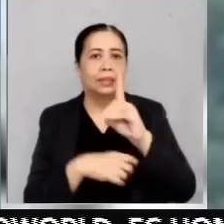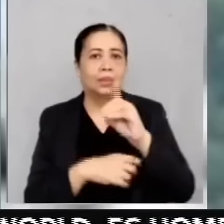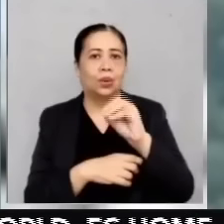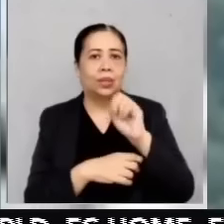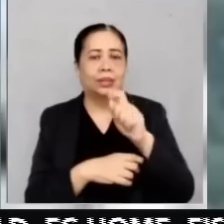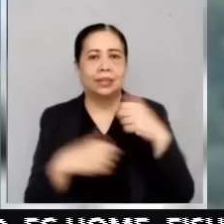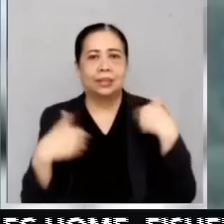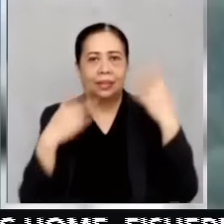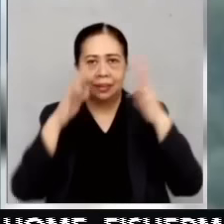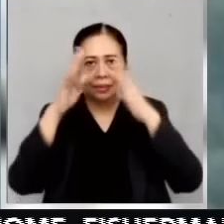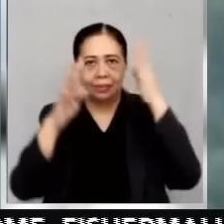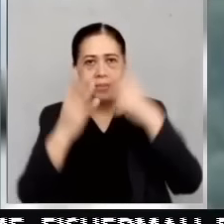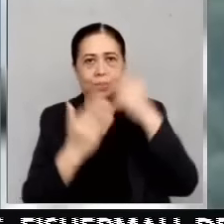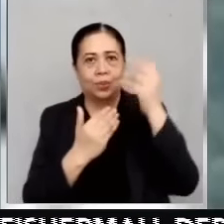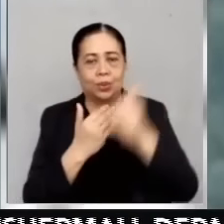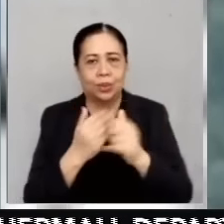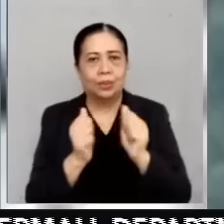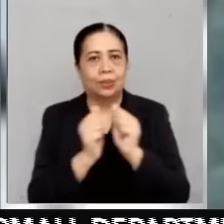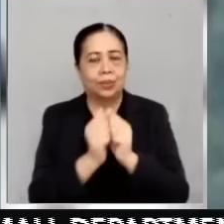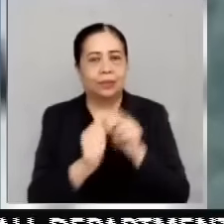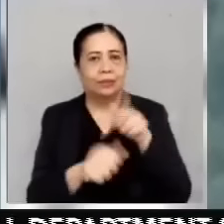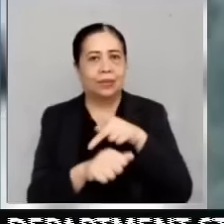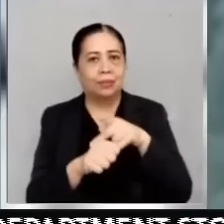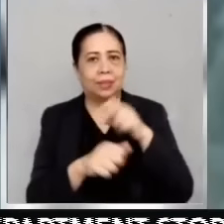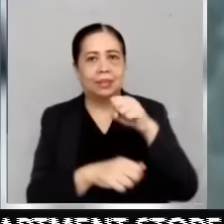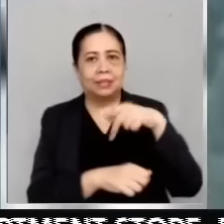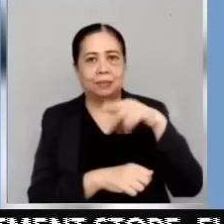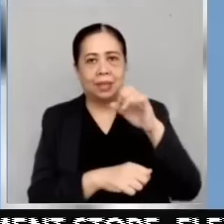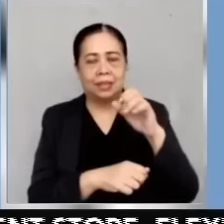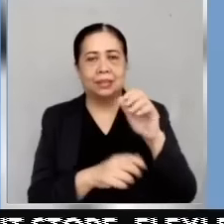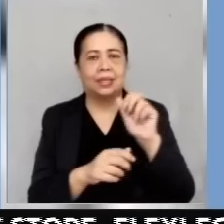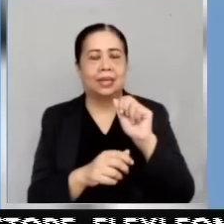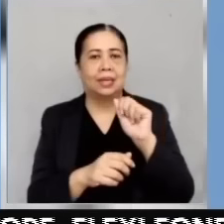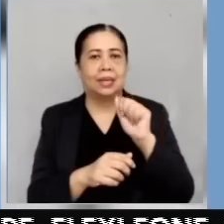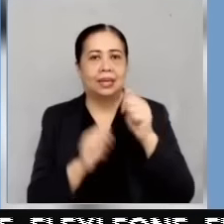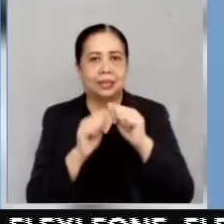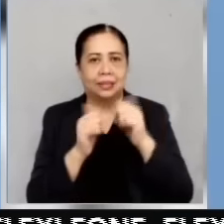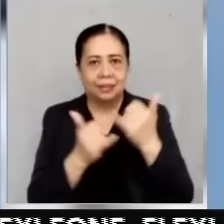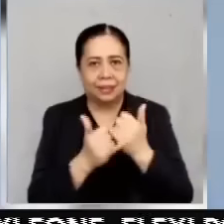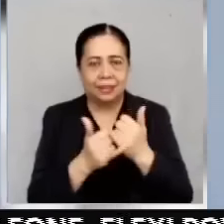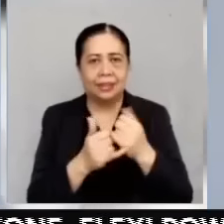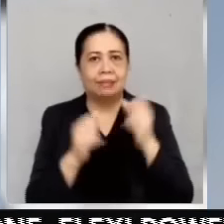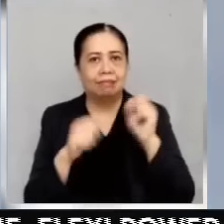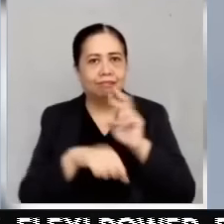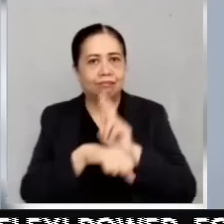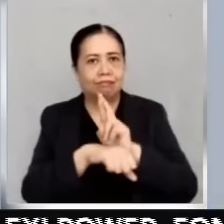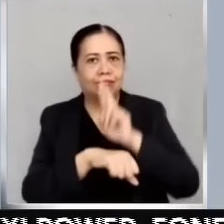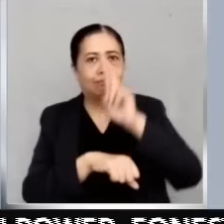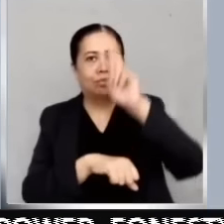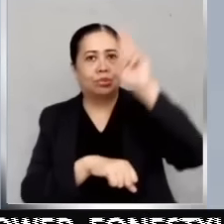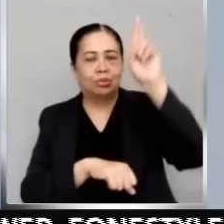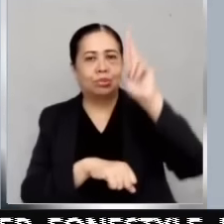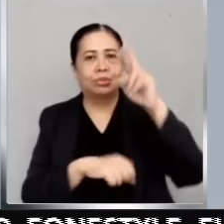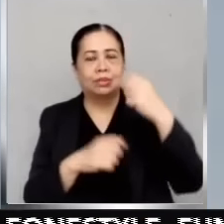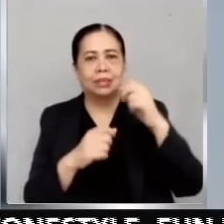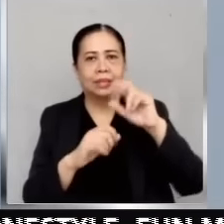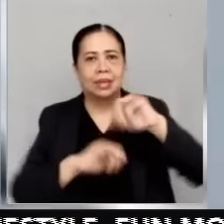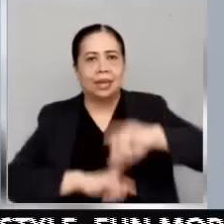Innovators Program, katuwang ang Philippine Space Agency o PhilSA. Kayang abutin ng rocket ang altitude o taas